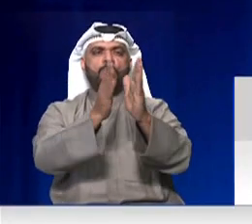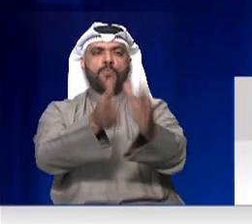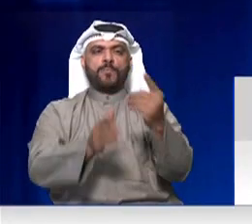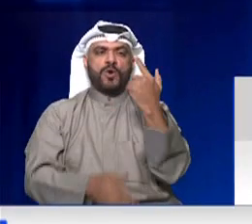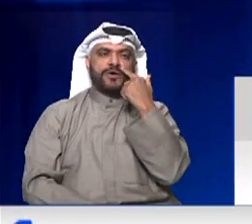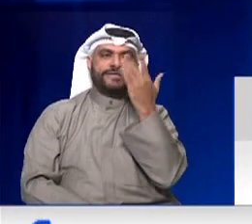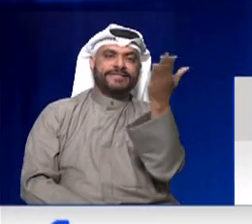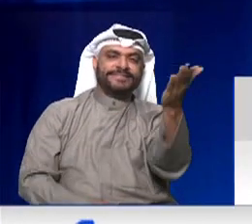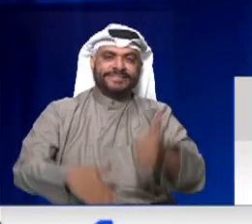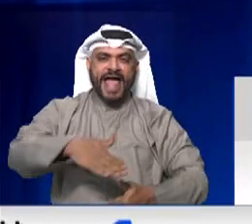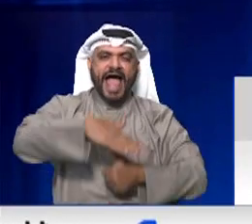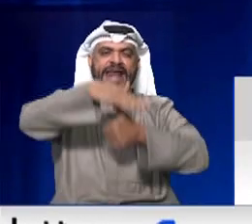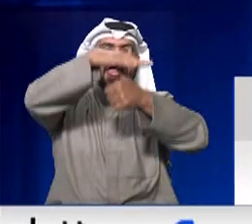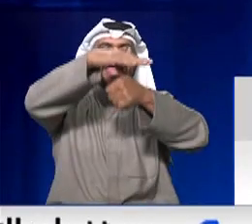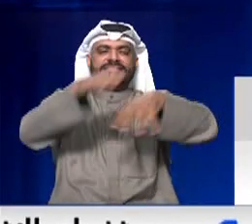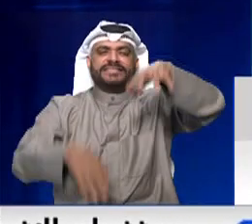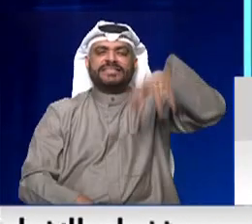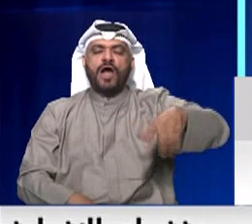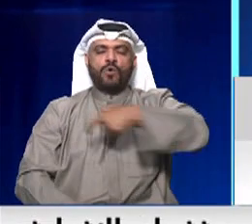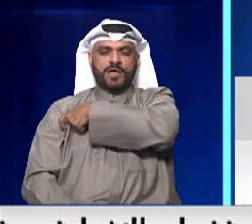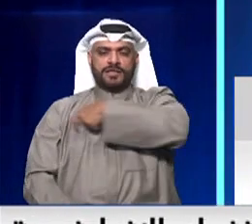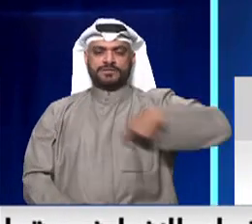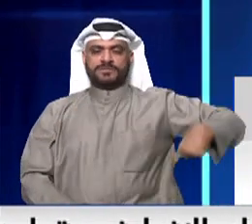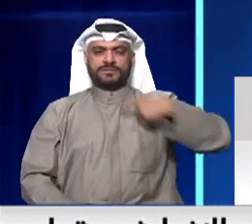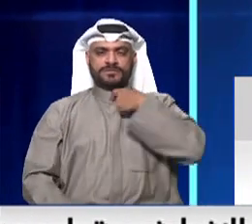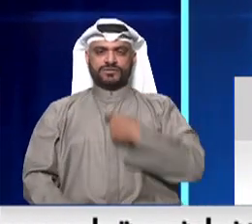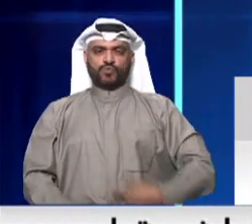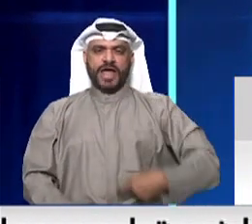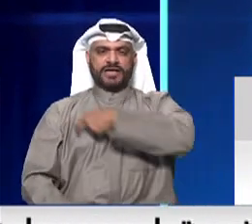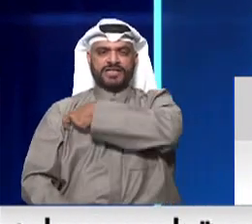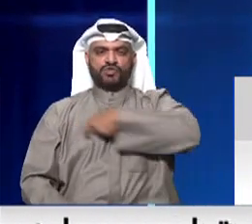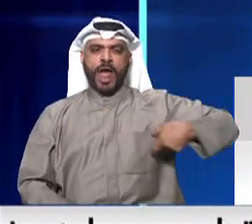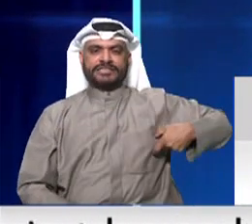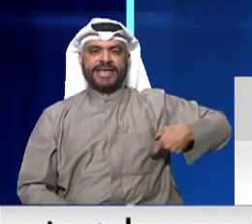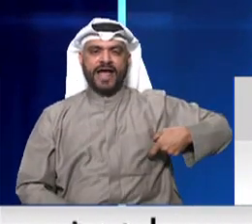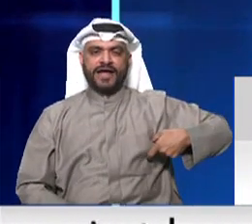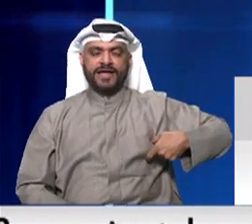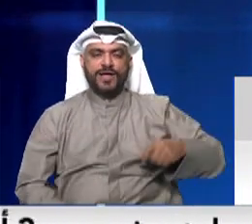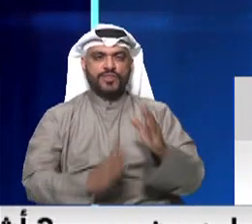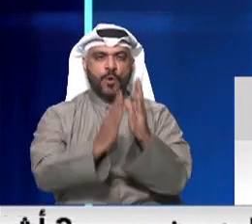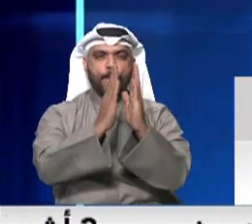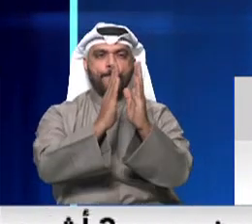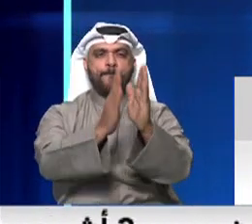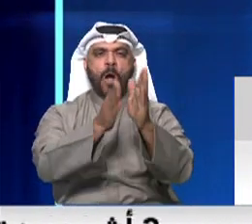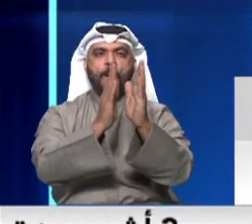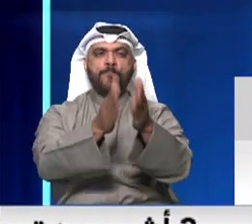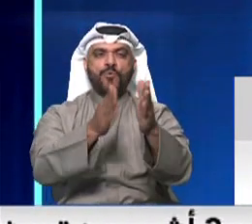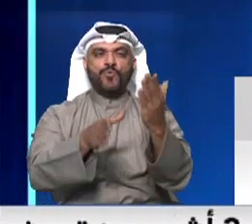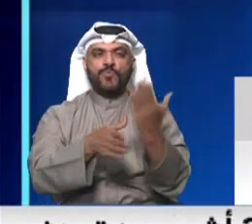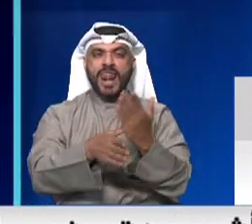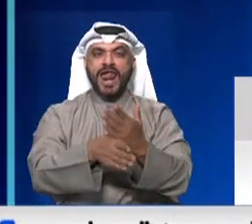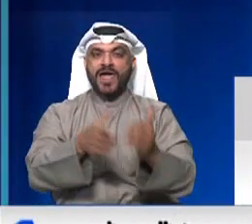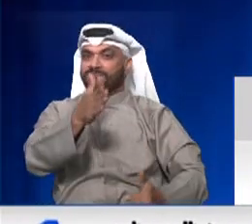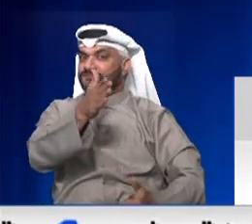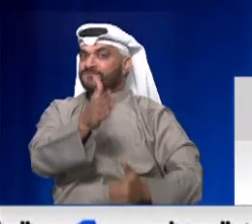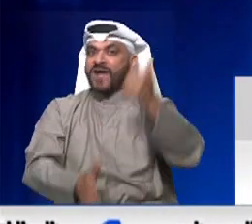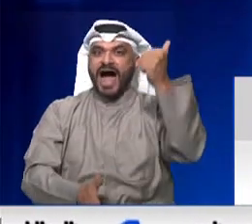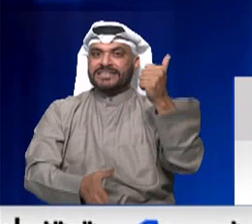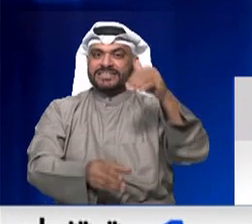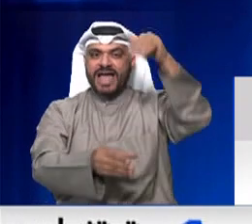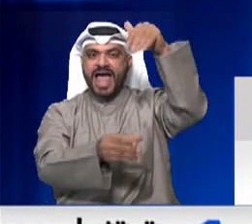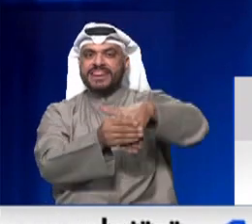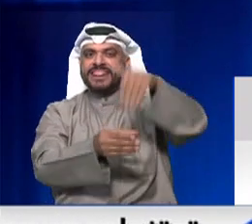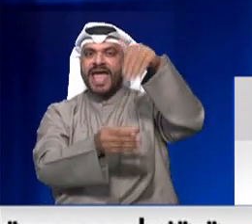الرئيسة فيولا أمهيرد رئيسة الاتحاد السويسري الصديق، عبر فيها سموه عن خالص تهانيه بمناسبة